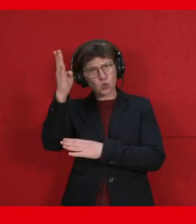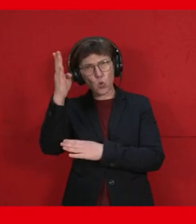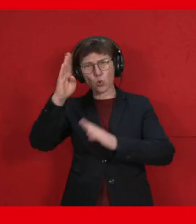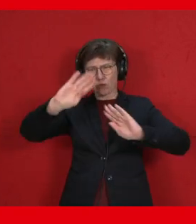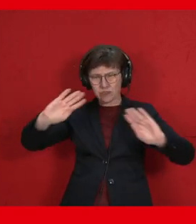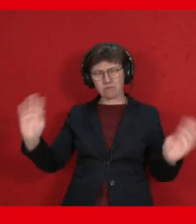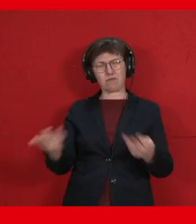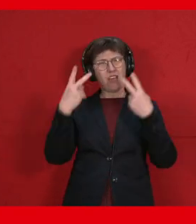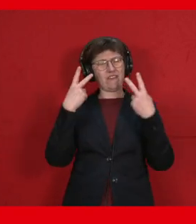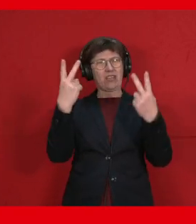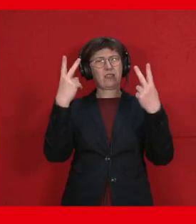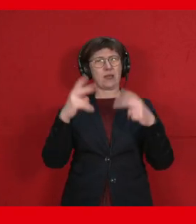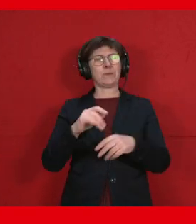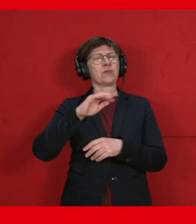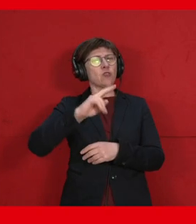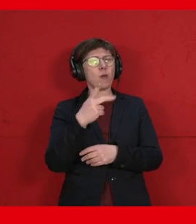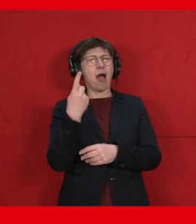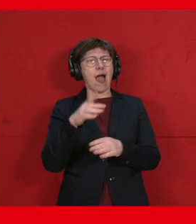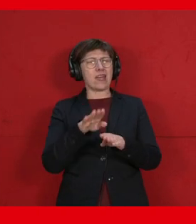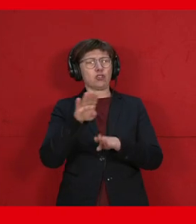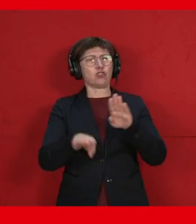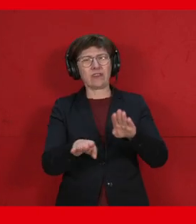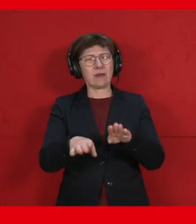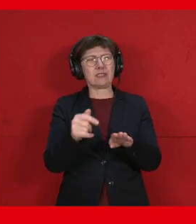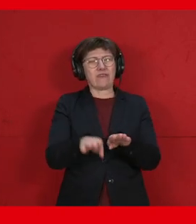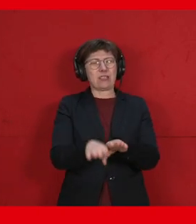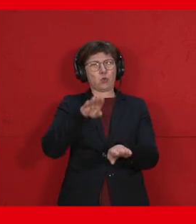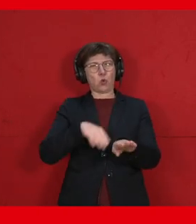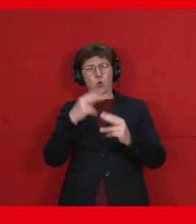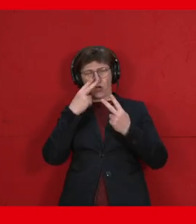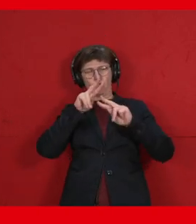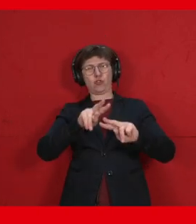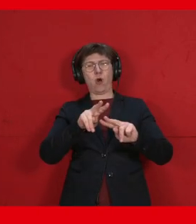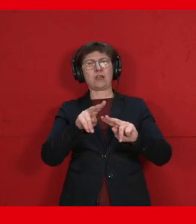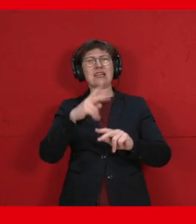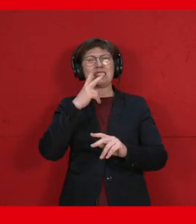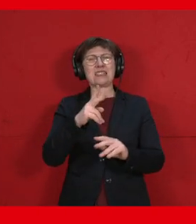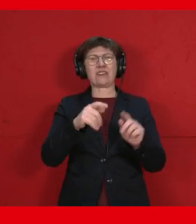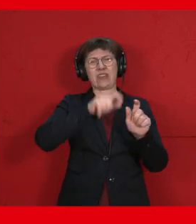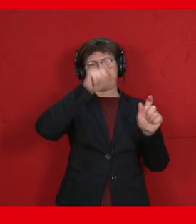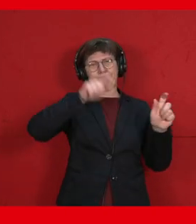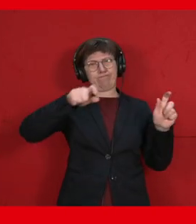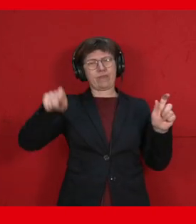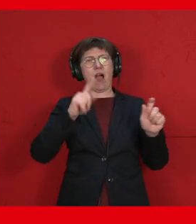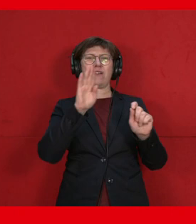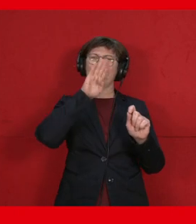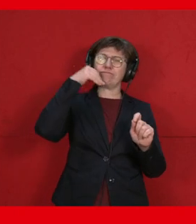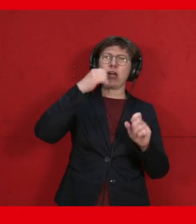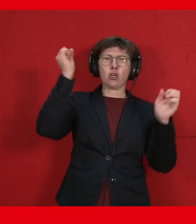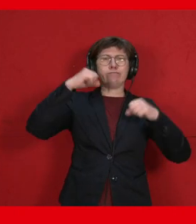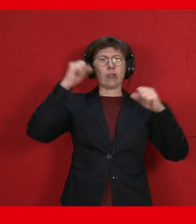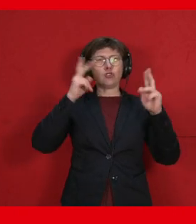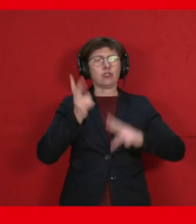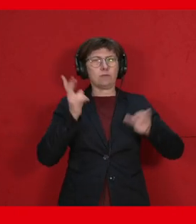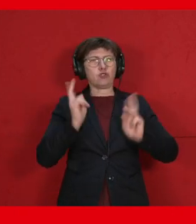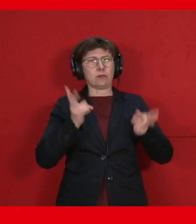irgendwie nahe geht. Trotzdem nochmal vielleicht einen Schritt zurück. Und ich sehe jetzt sozusagen unsere Panelisten alle lächeln und nicken nach